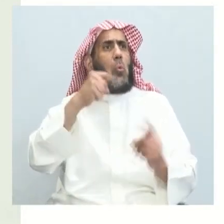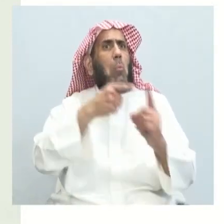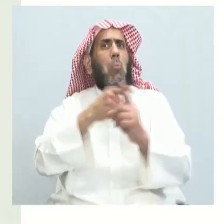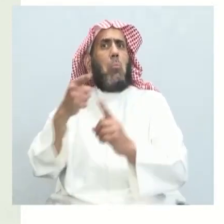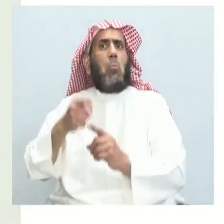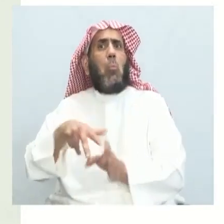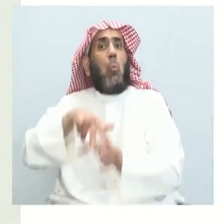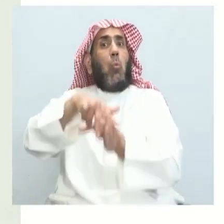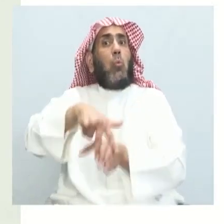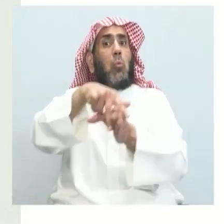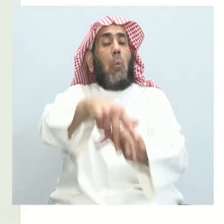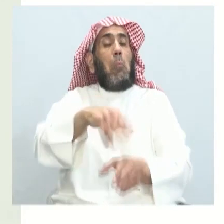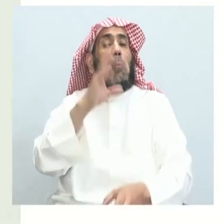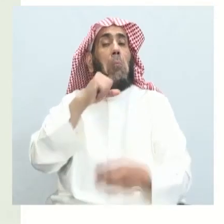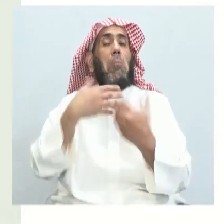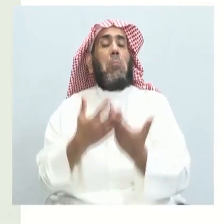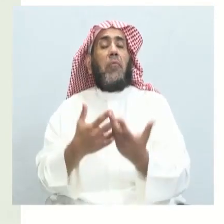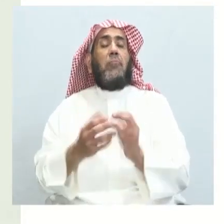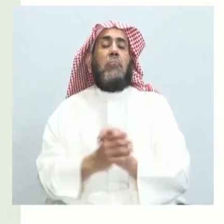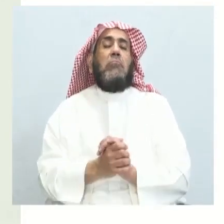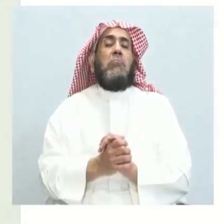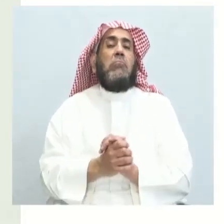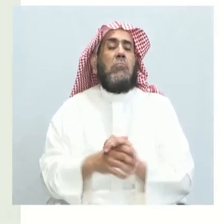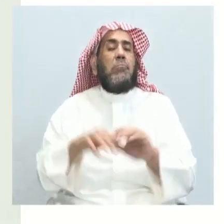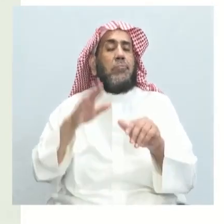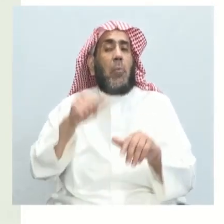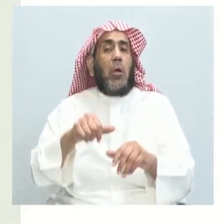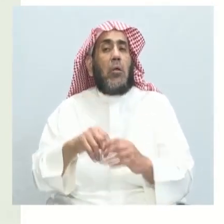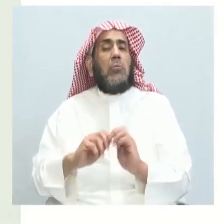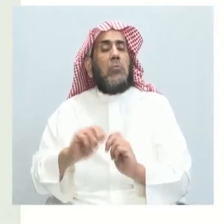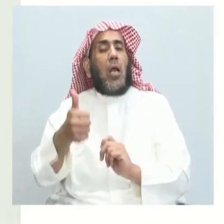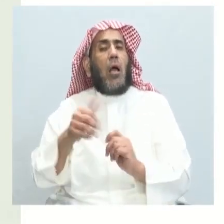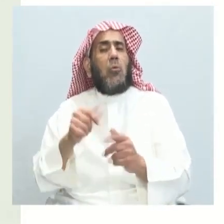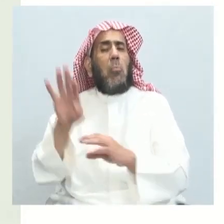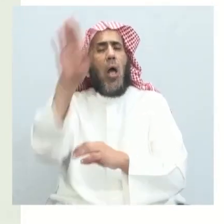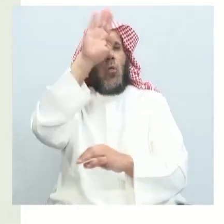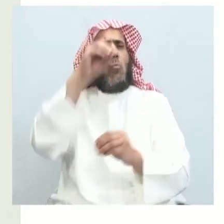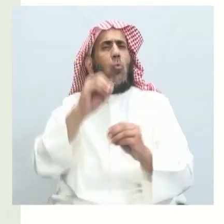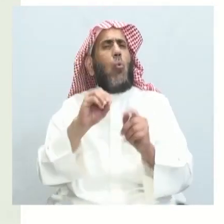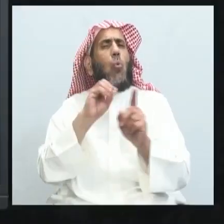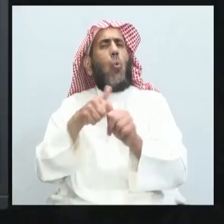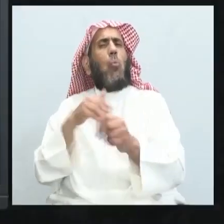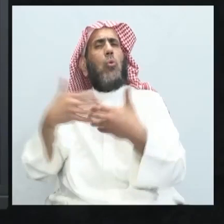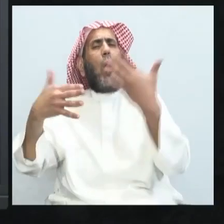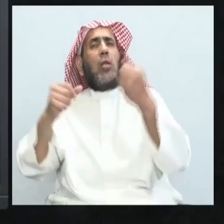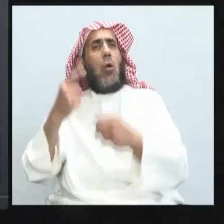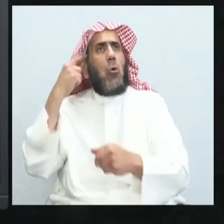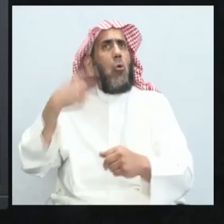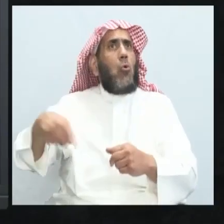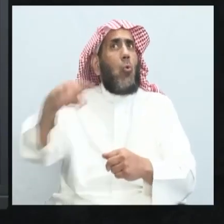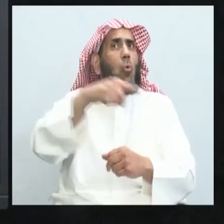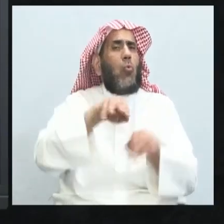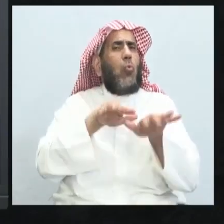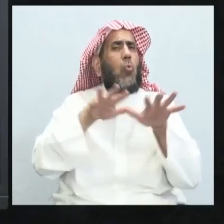فرسان الذين عرفوا بفروسيته وشجعتهم طبعا انطلق المرقش الى بعض الملوك جلس عنده فتره حتى يعرف حتى يتعلم